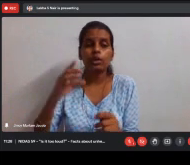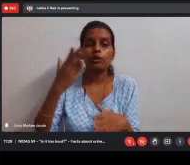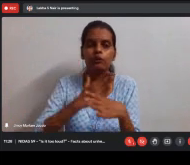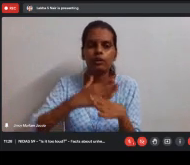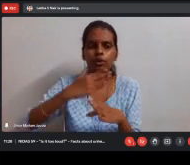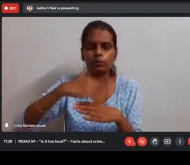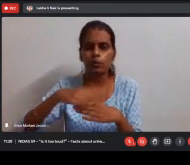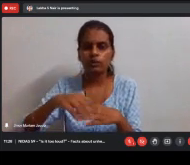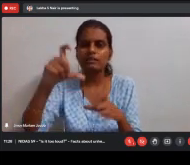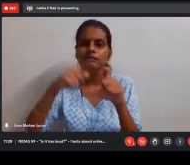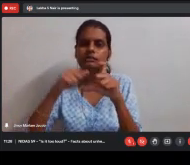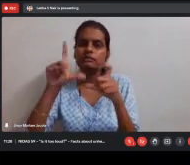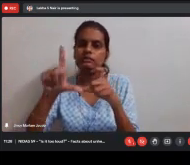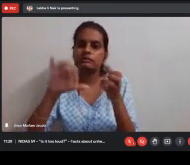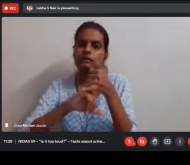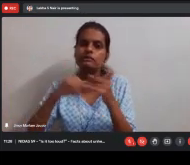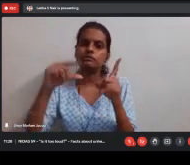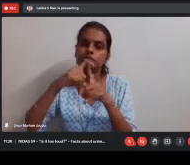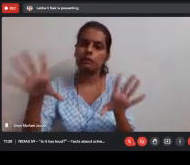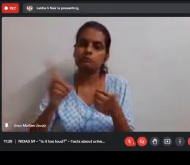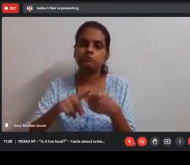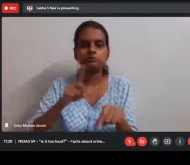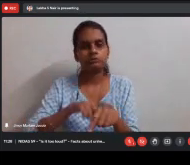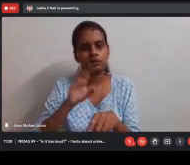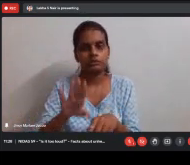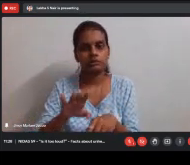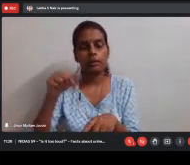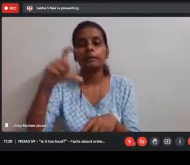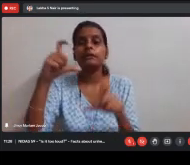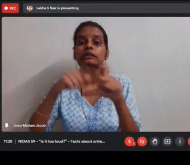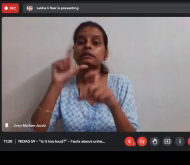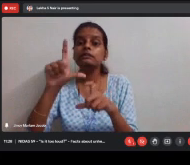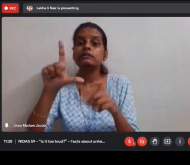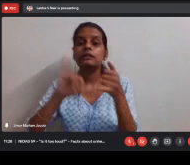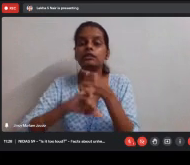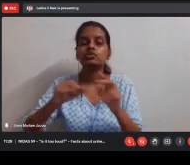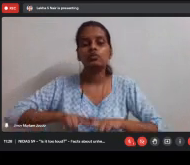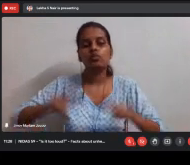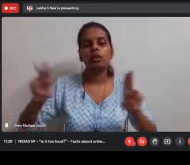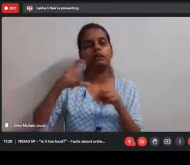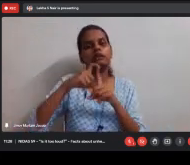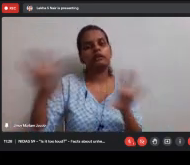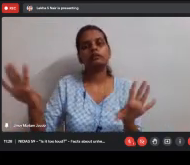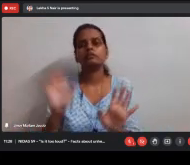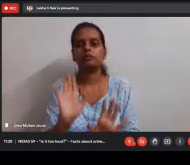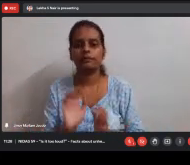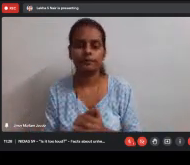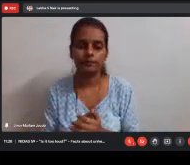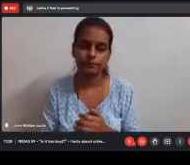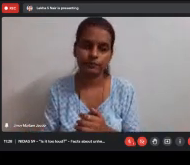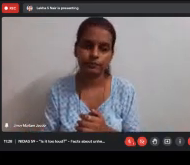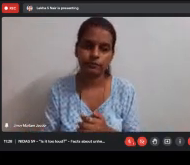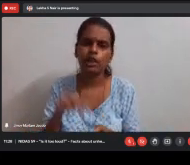ന്യൂട്രലൈസ് ചെയ്യാൻ പറ്റാത്തതിനും കൂടുതൽ ഓക്സിഡേറ്റീവ് റാഡിക്കൽസ് വരുന്നുണ്ടെങ്കിൽ അത് ഈ ഒരു